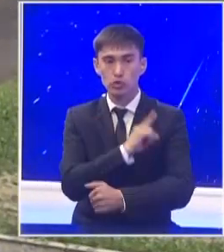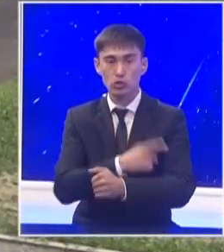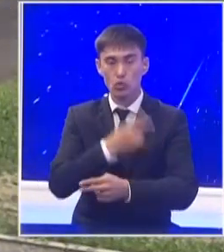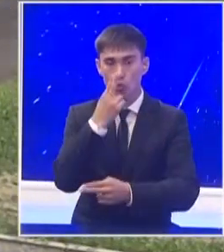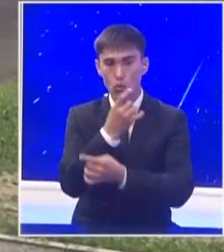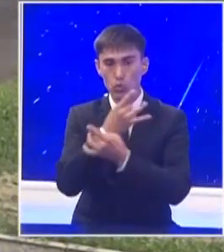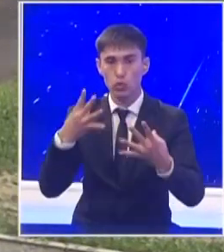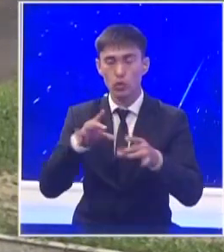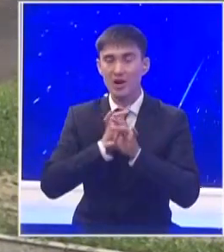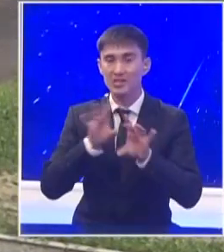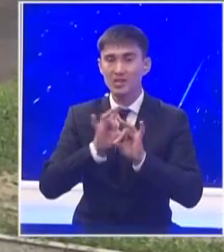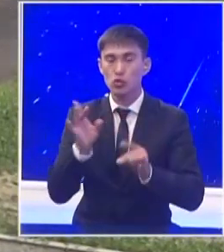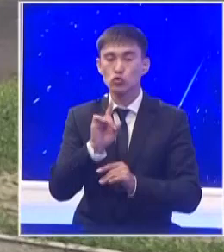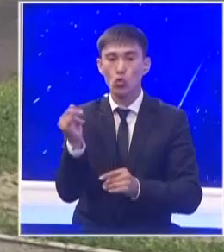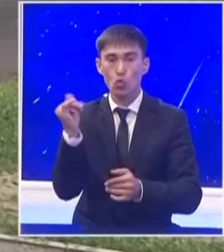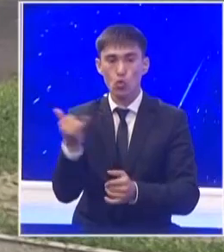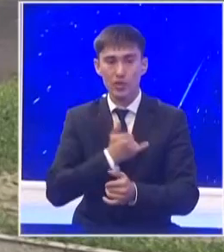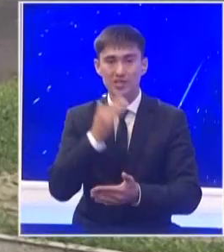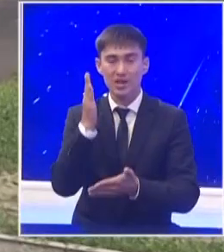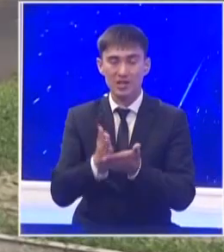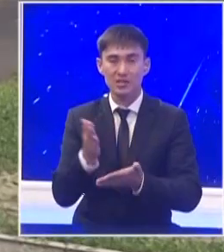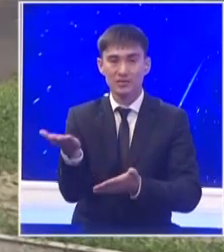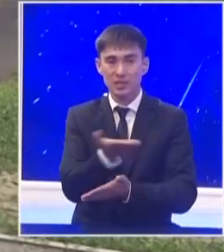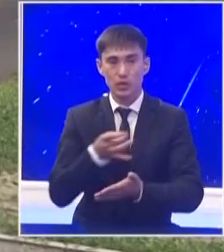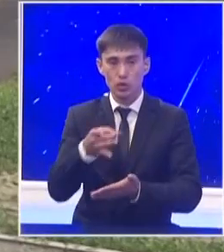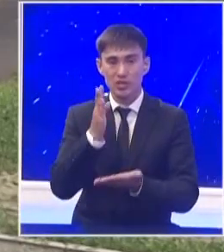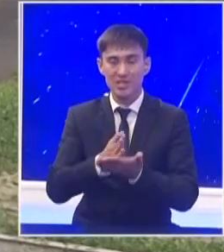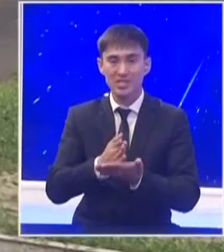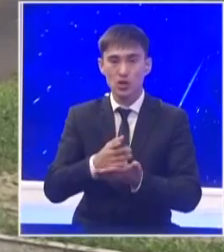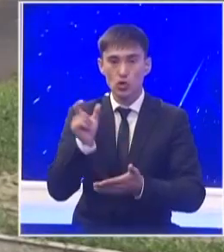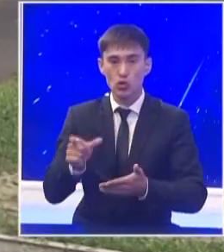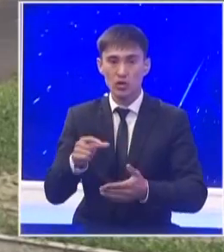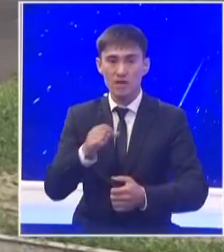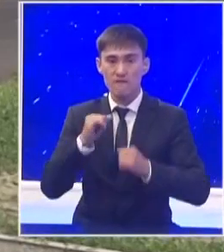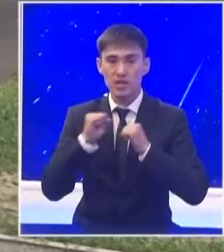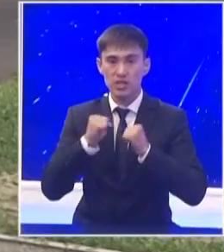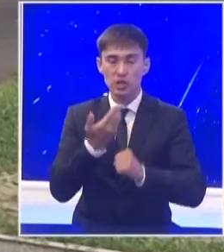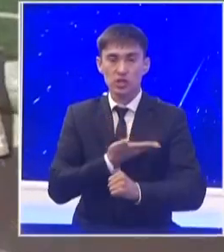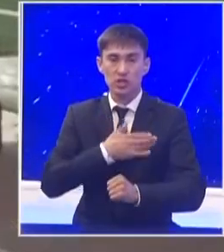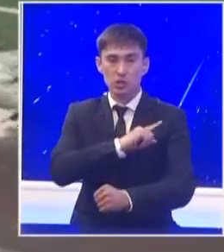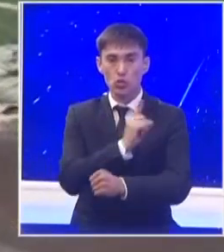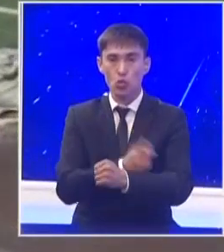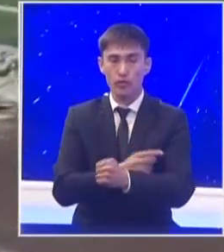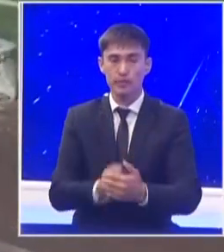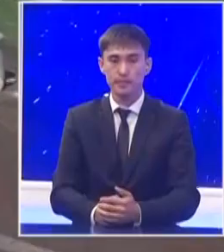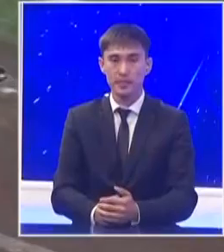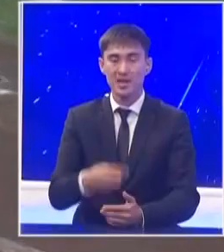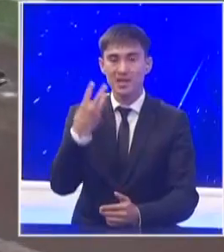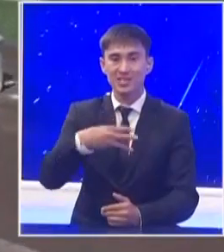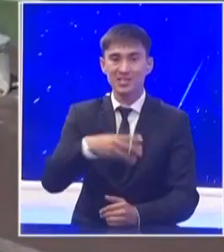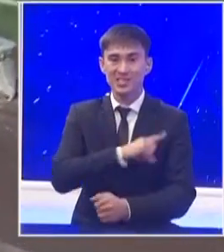культуру. Рассказать, что у нас в каждом регионе есть люди, сильные не только физически, но и духовно. 30